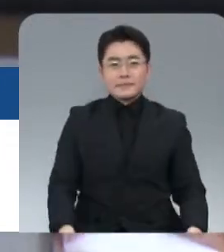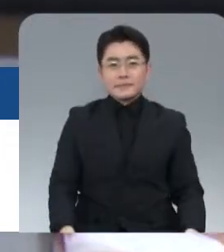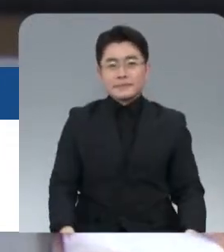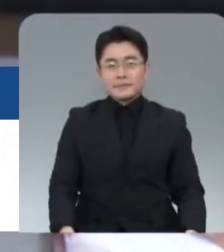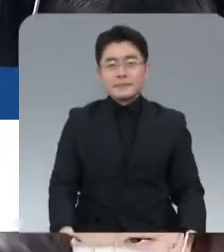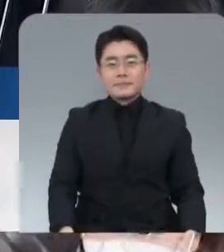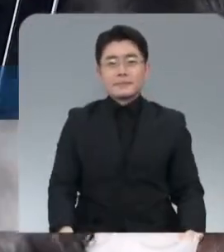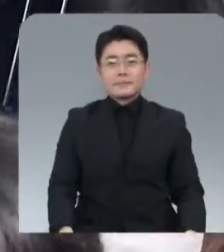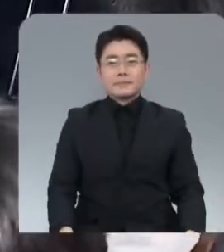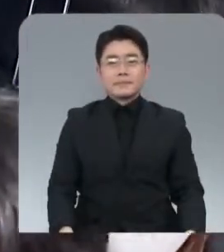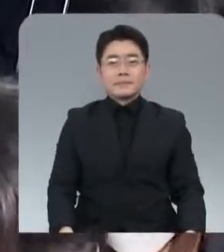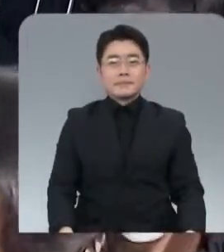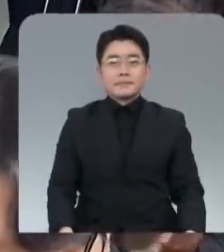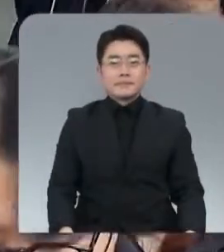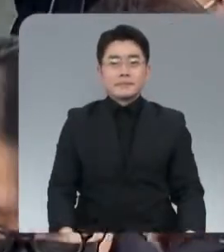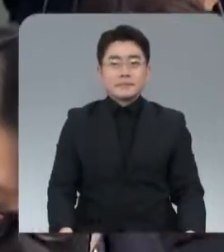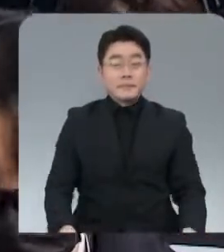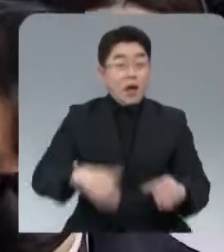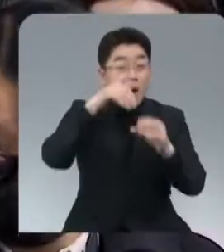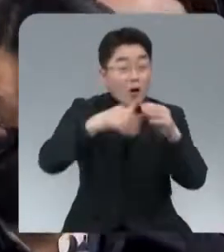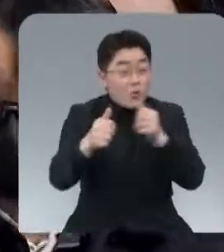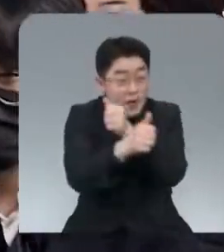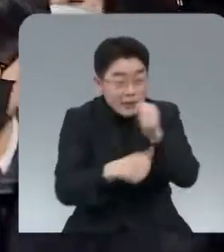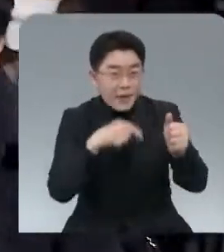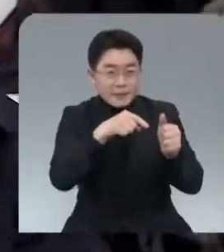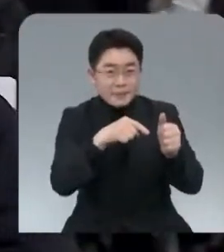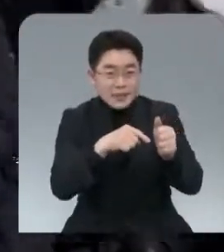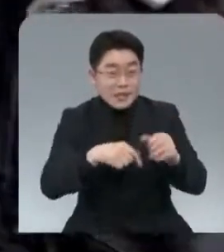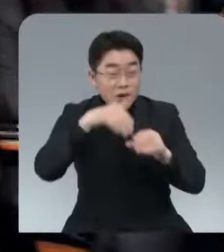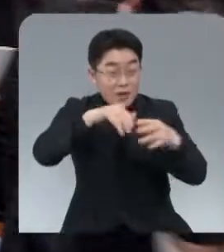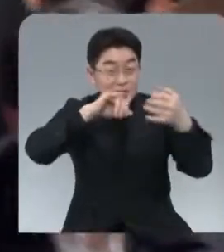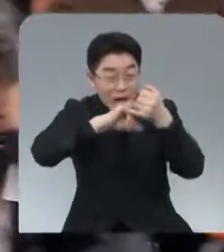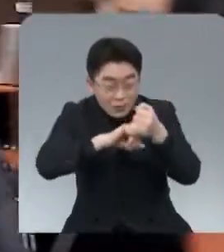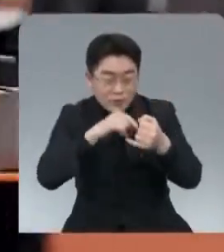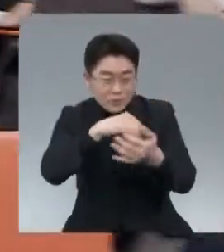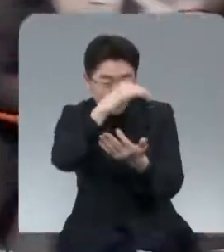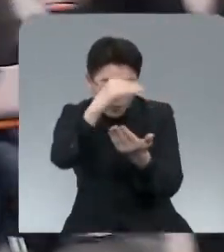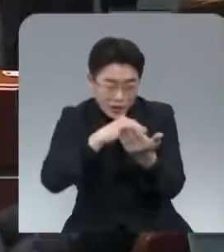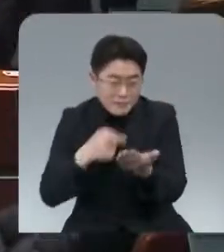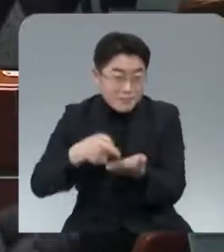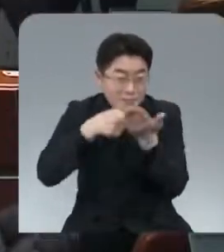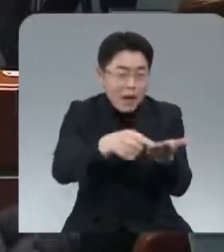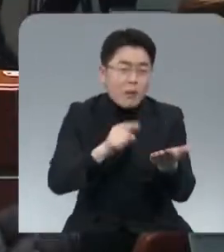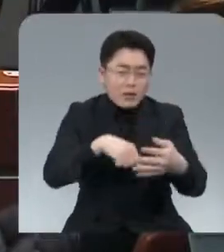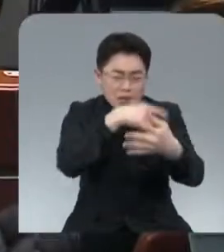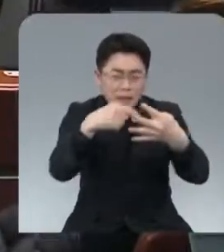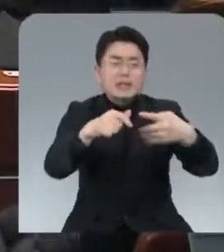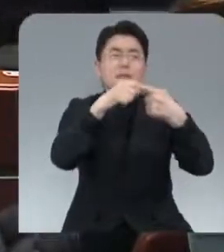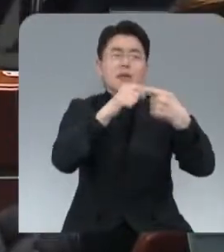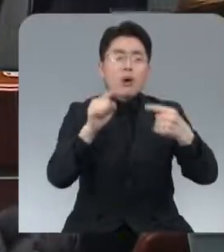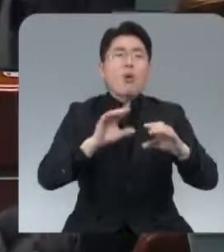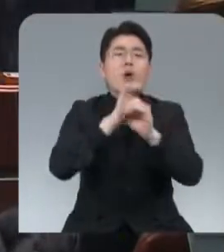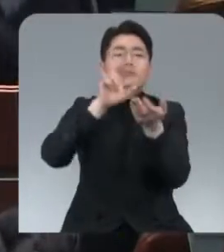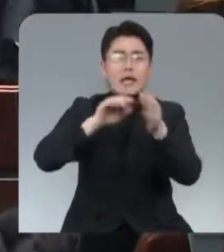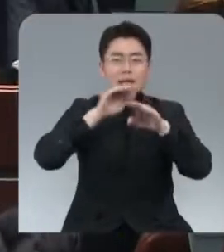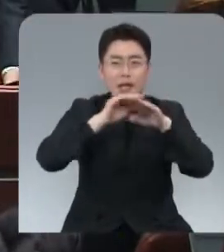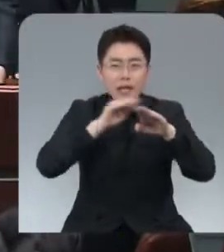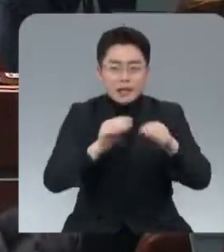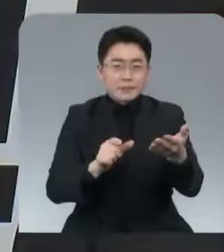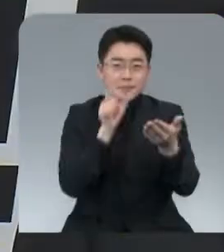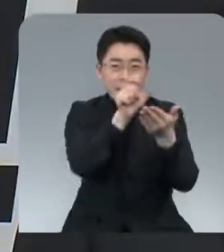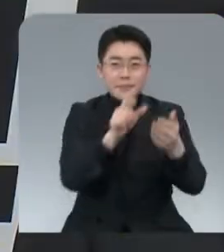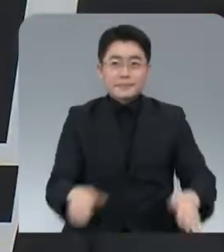가지고 있습니다. 선관위에 제출했던 10대 공약 첫머리 역시 코로나19 극복이었습니다. 확실한 손실